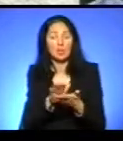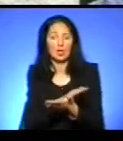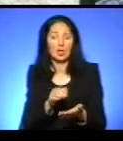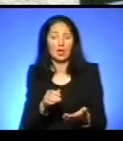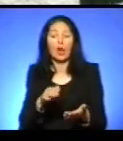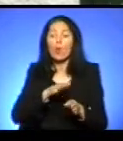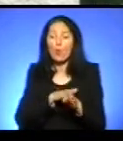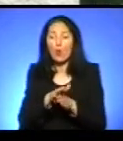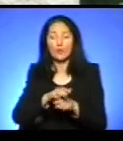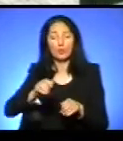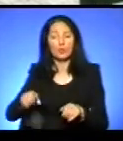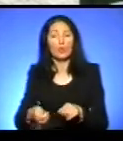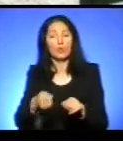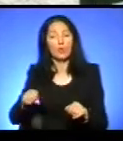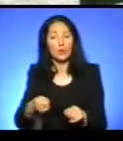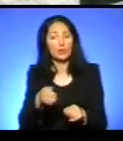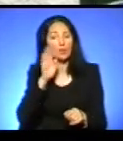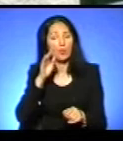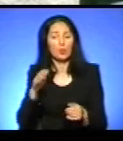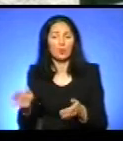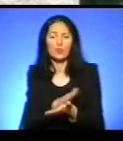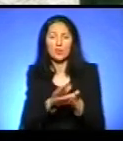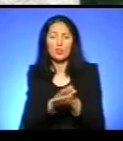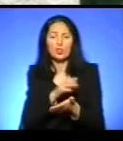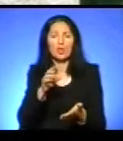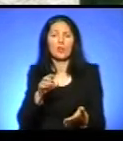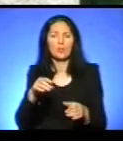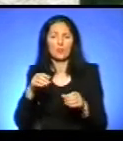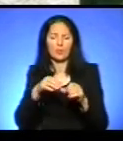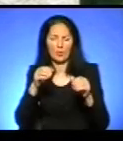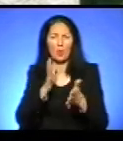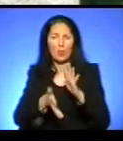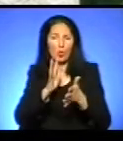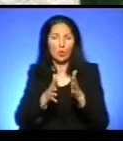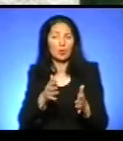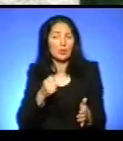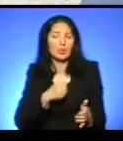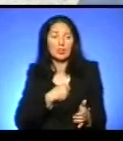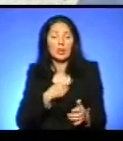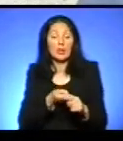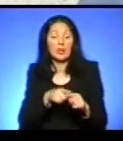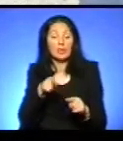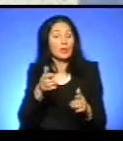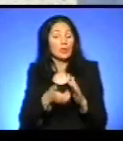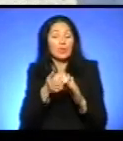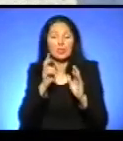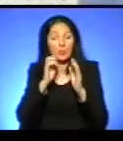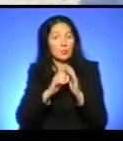воду, вичищали на мул звітом, але, на жаль, воно нічого не... Яка там причина? Люди